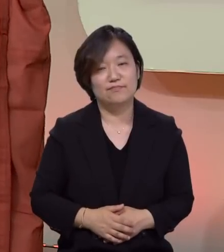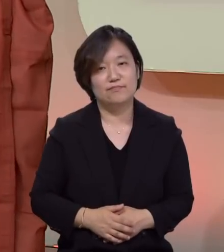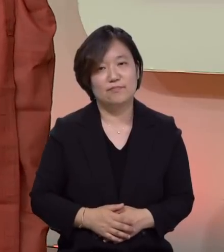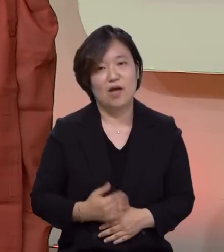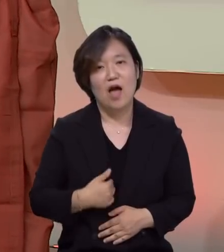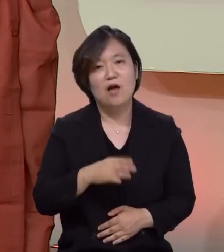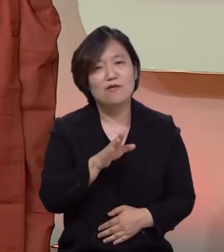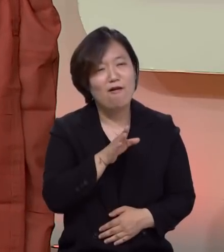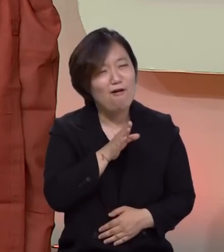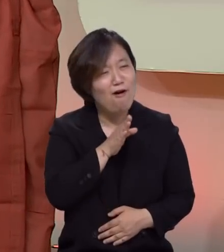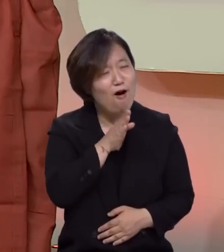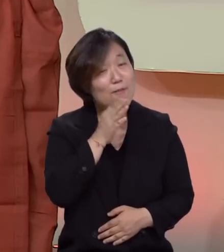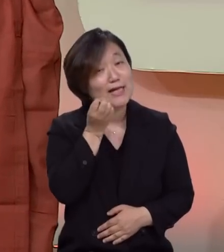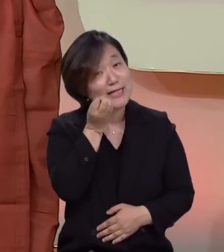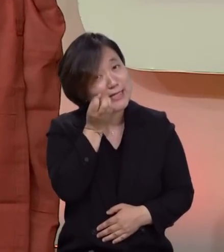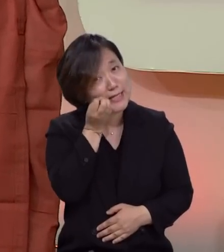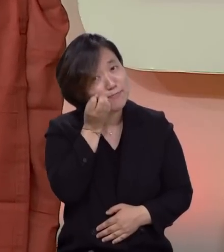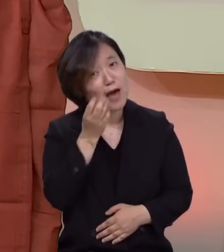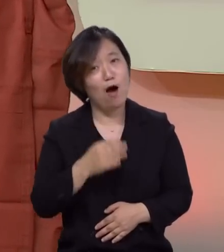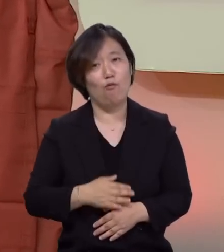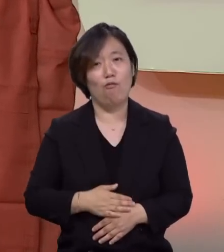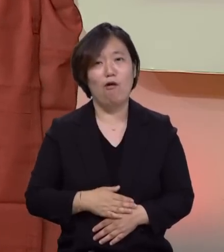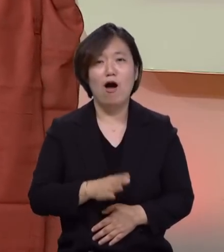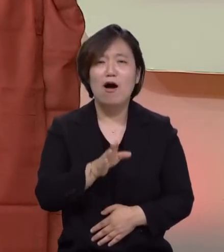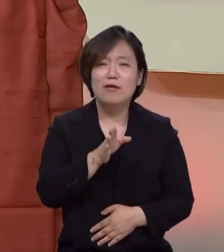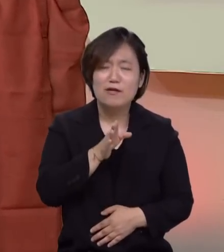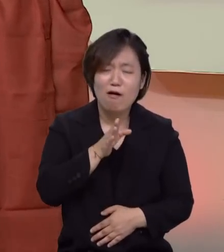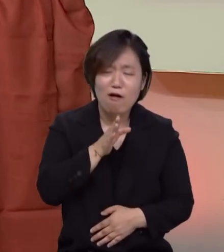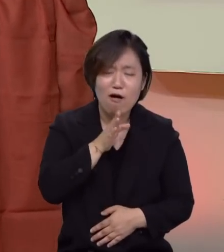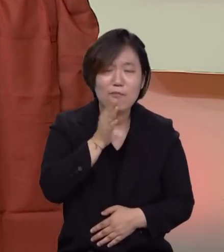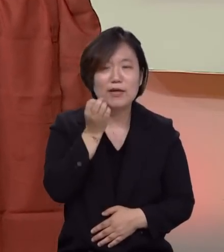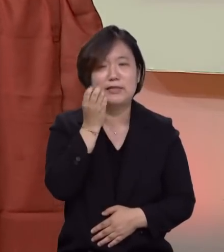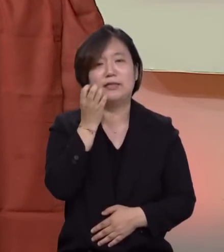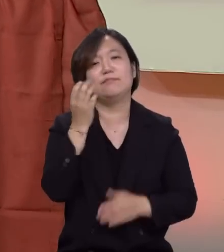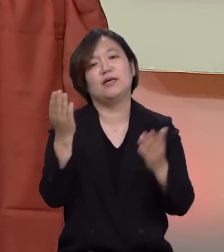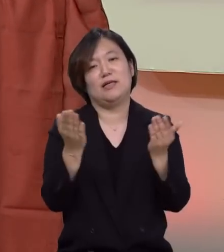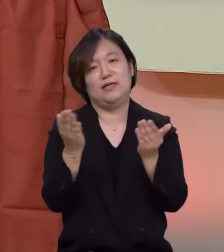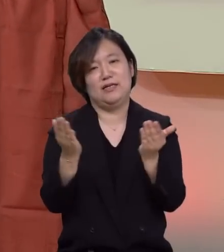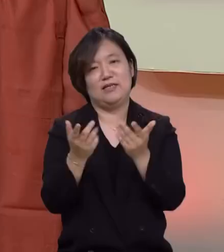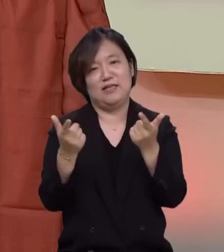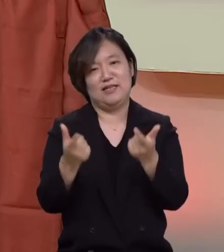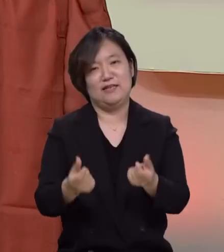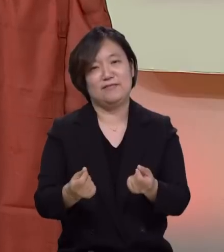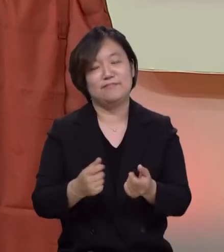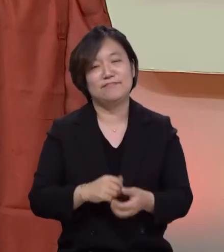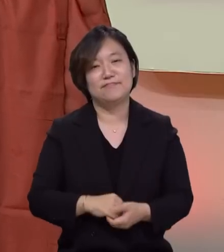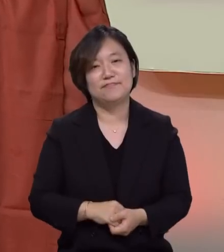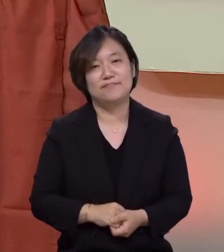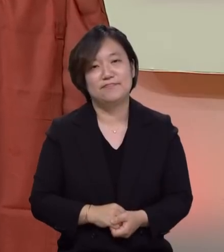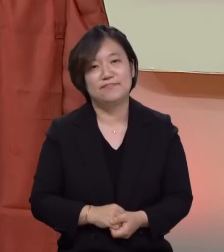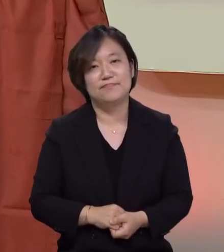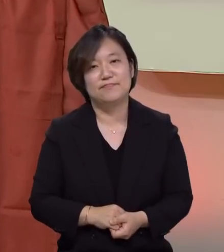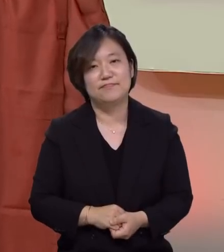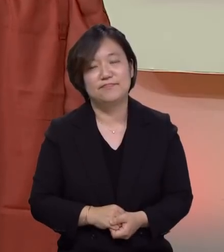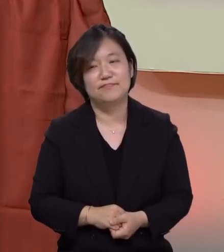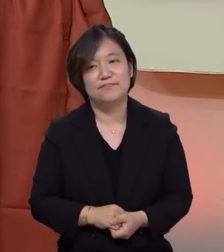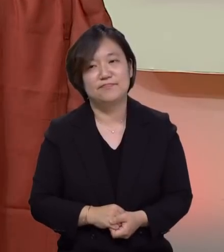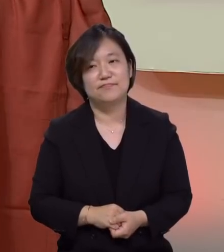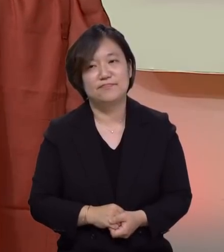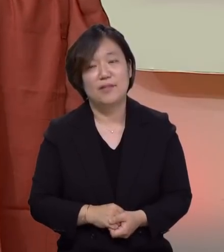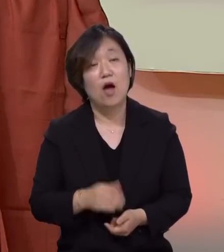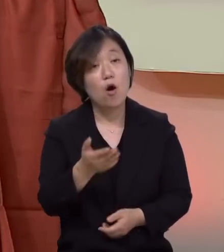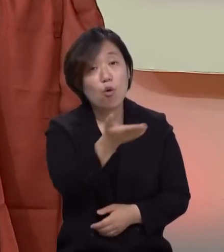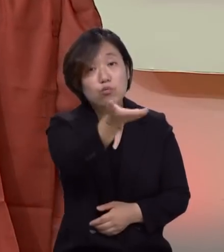묘하고 묘하고 참으로 묘한 일이 아닐 수가 없 그래서 우리